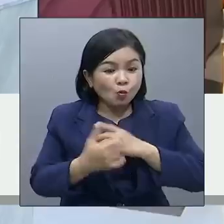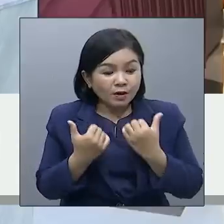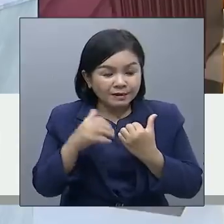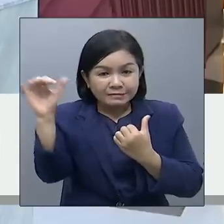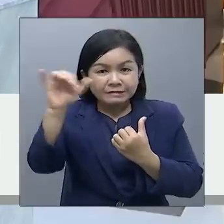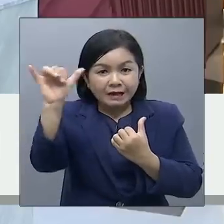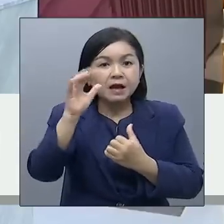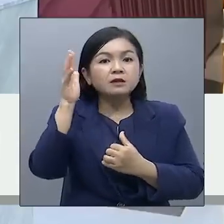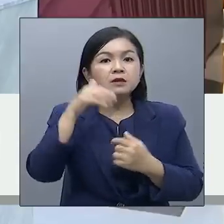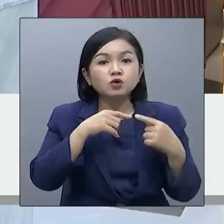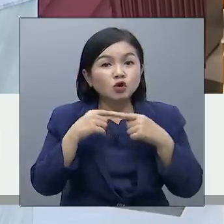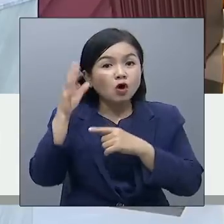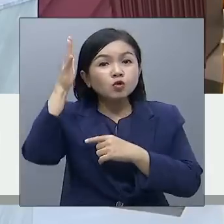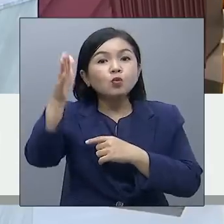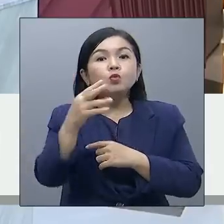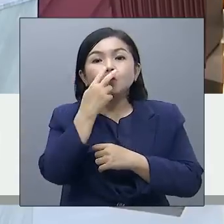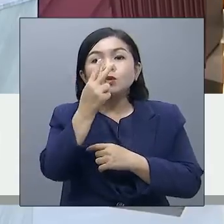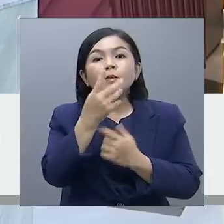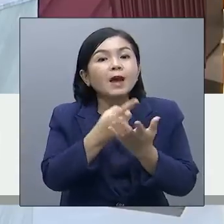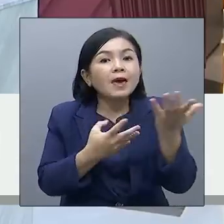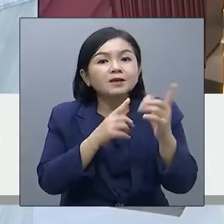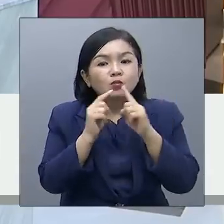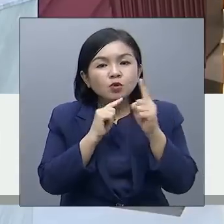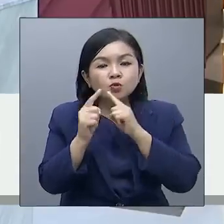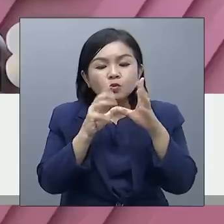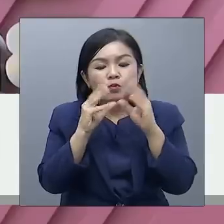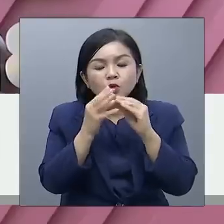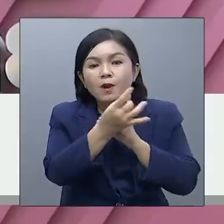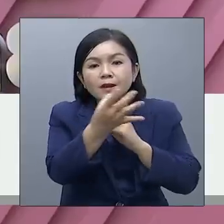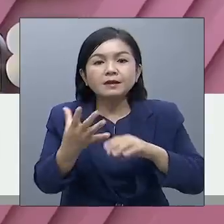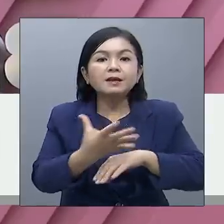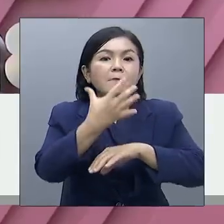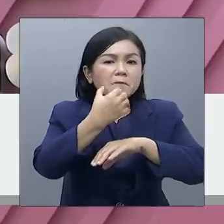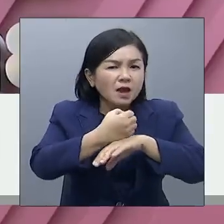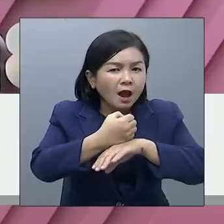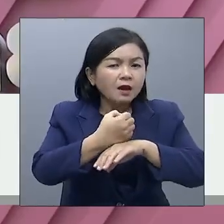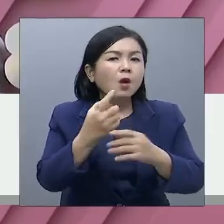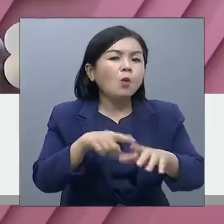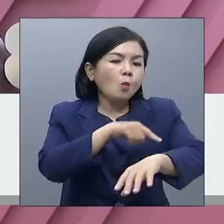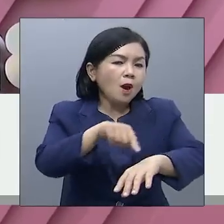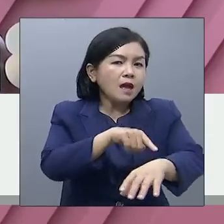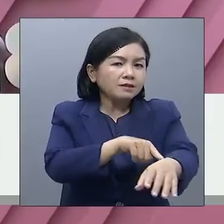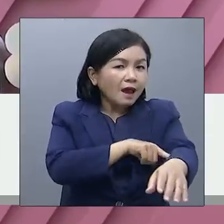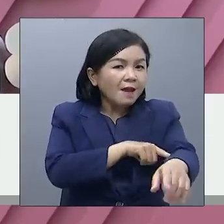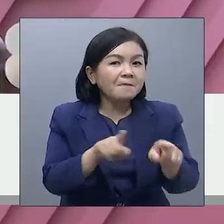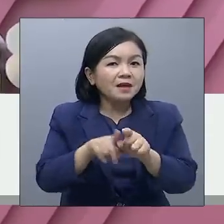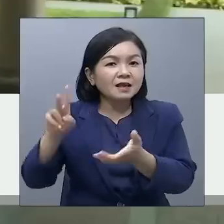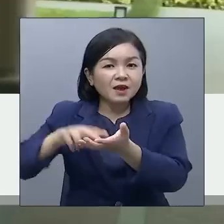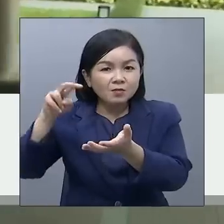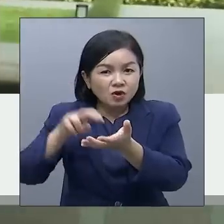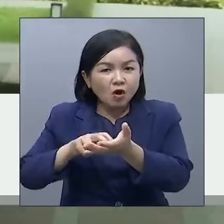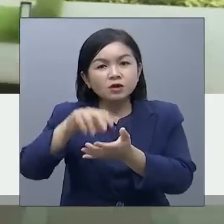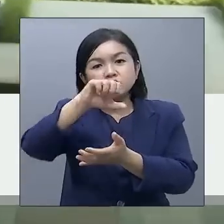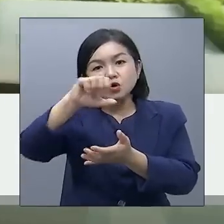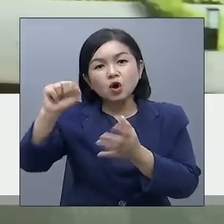ามกันวันต่อวันตามปัจจัยแปรผันทางการเมืองค่ะนั่นเพราะว่าเวลายังมีอีกนานทีเดียวค่ะกว่าจะมีการรับรองส.ส.ช่วงกลางเดือนก